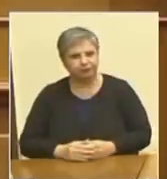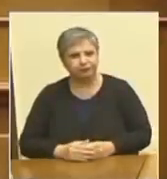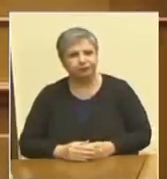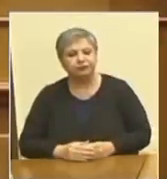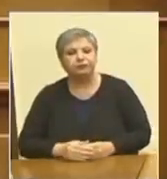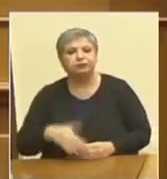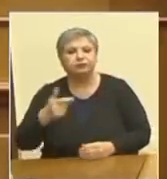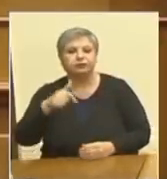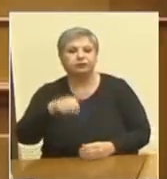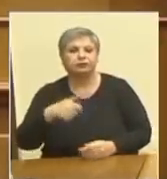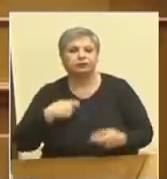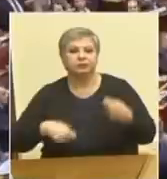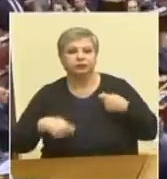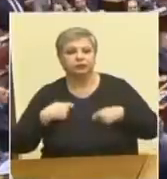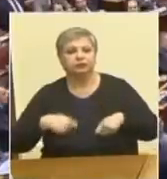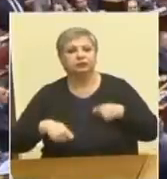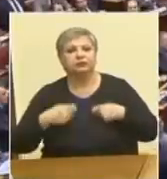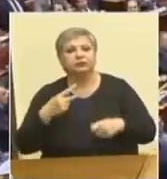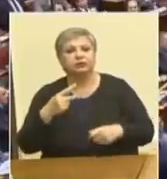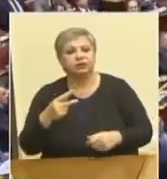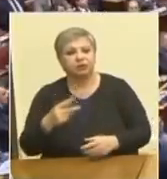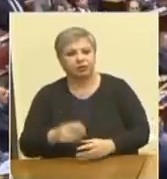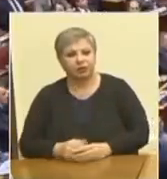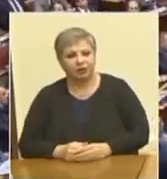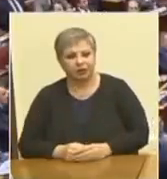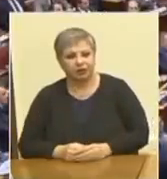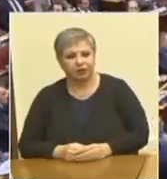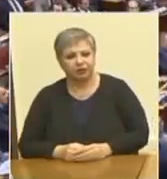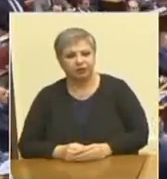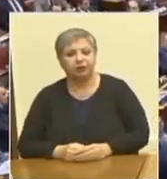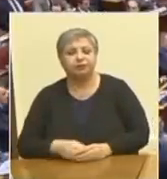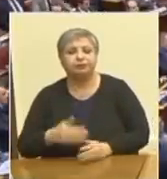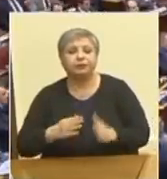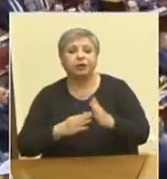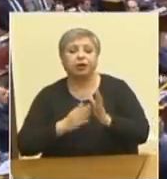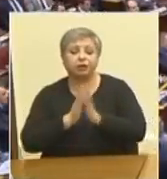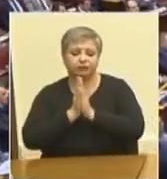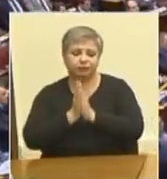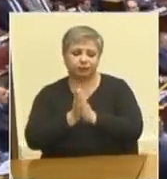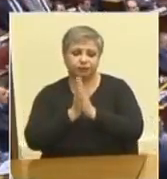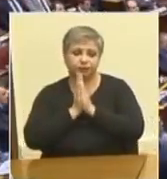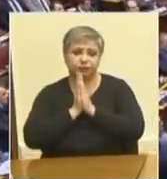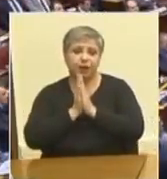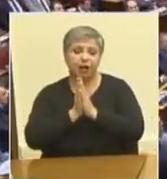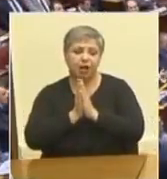Κουρουμπλή, παρακαλώ πολύ. Σας παρακαλώ. Σας παρακαλώ, κύριε Κουρουμπλή.